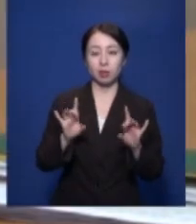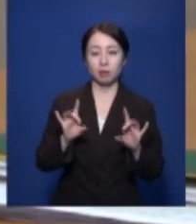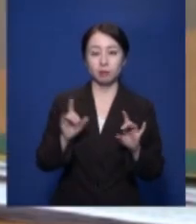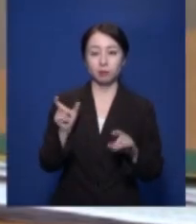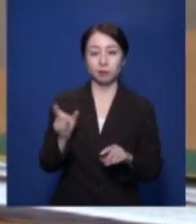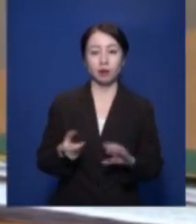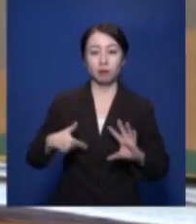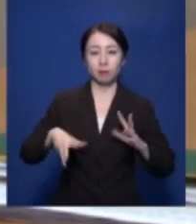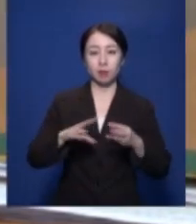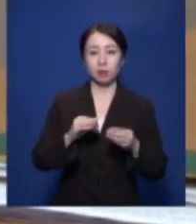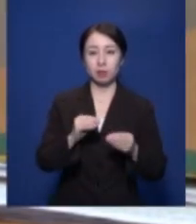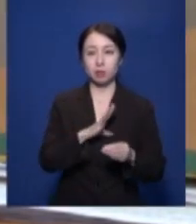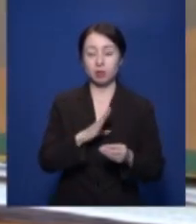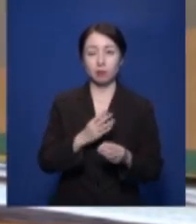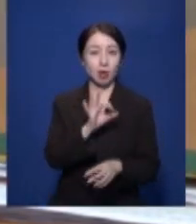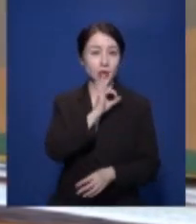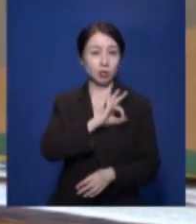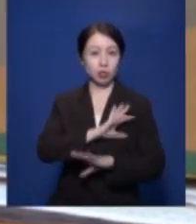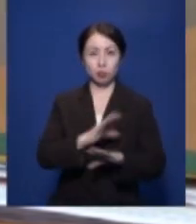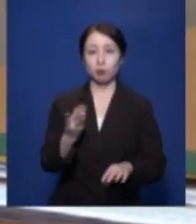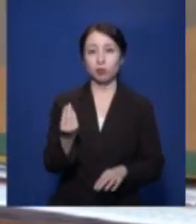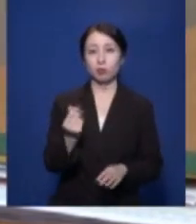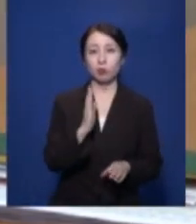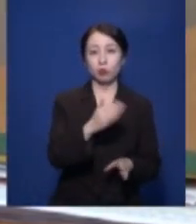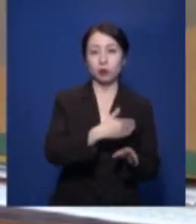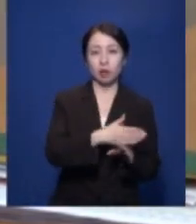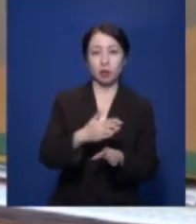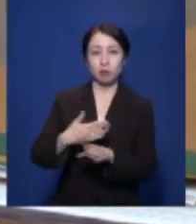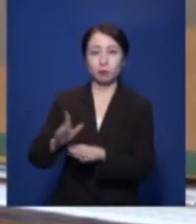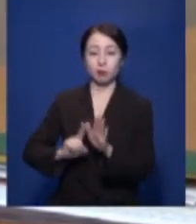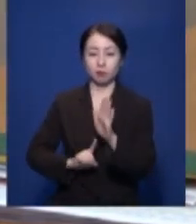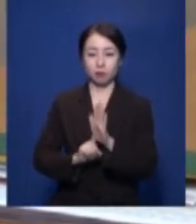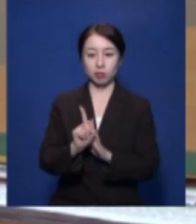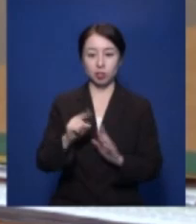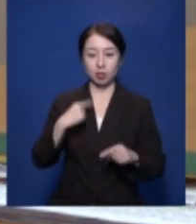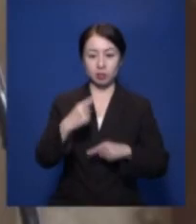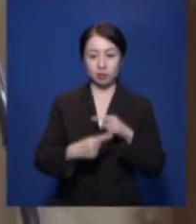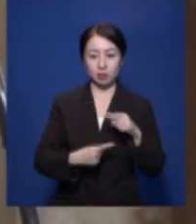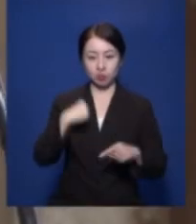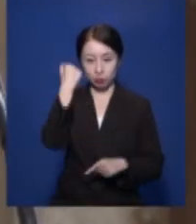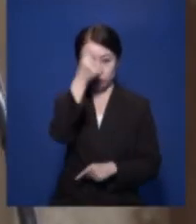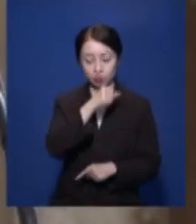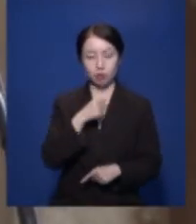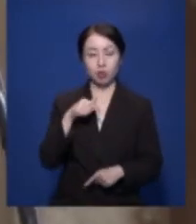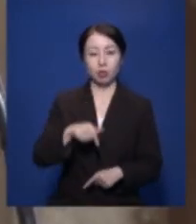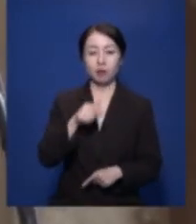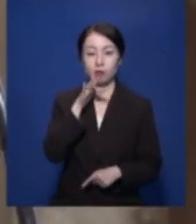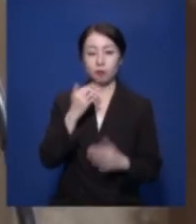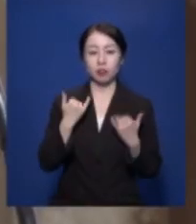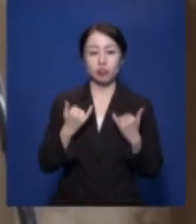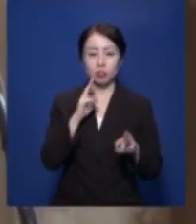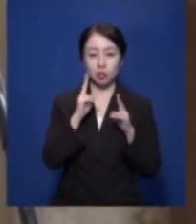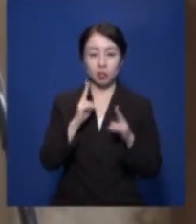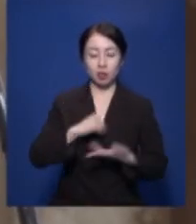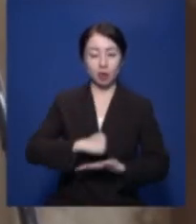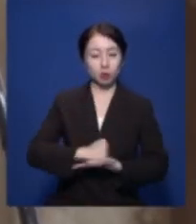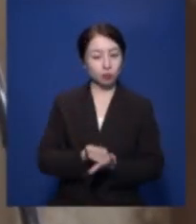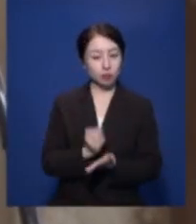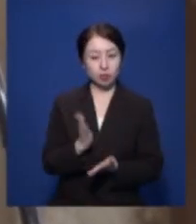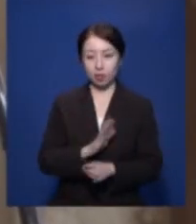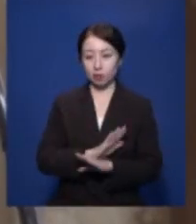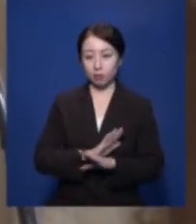докладчик. Вместе с тем, неосвоенные средства будут распределены в начале следующего года. До тех пор, пока эта сессия не будет